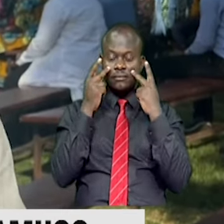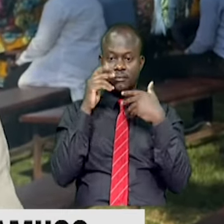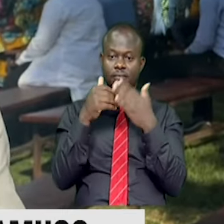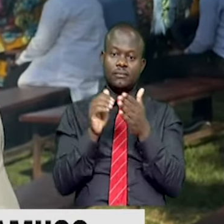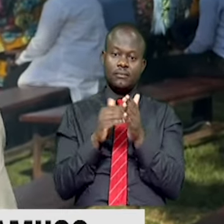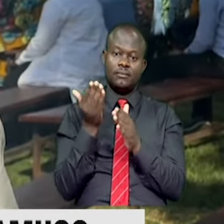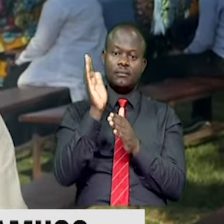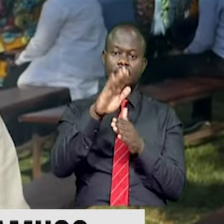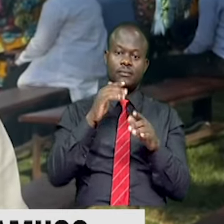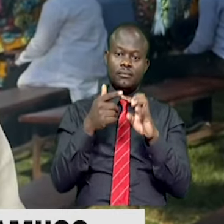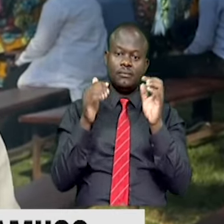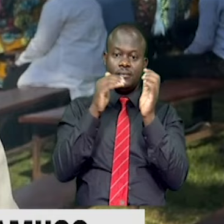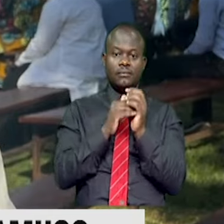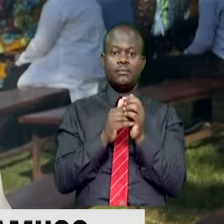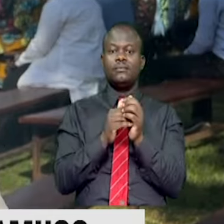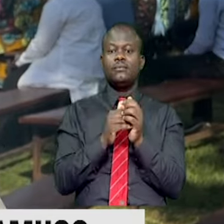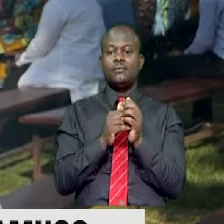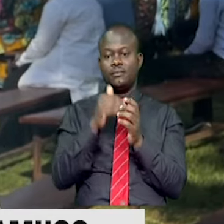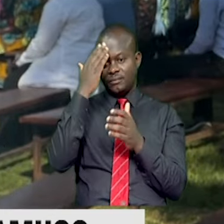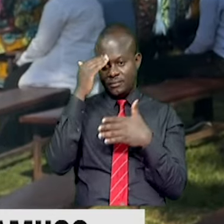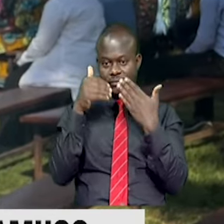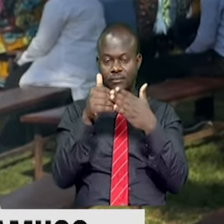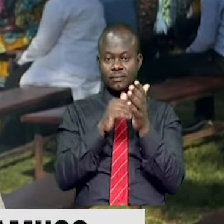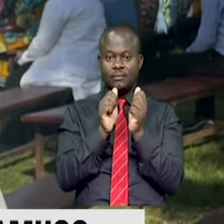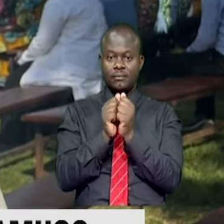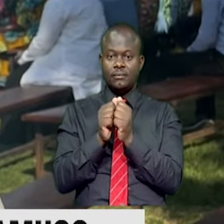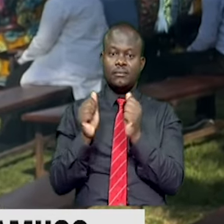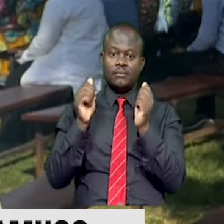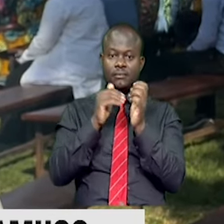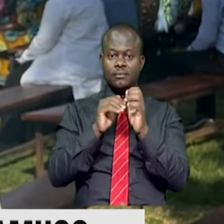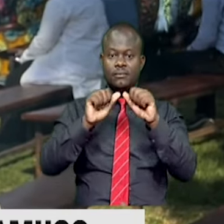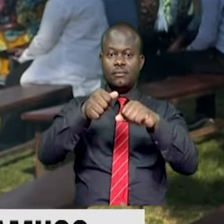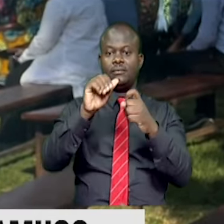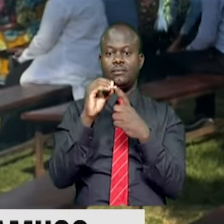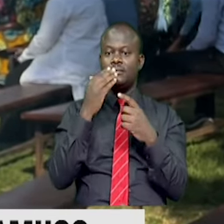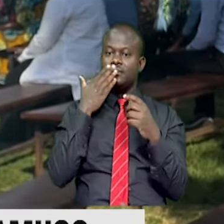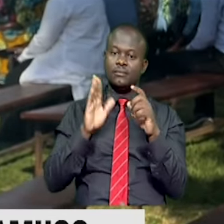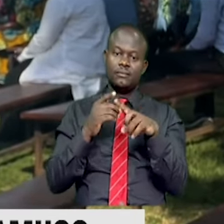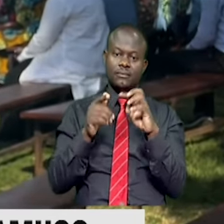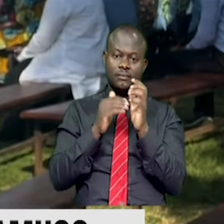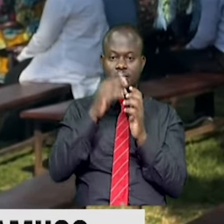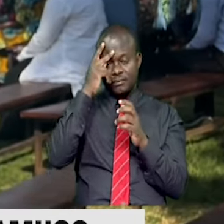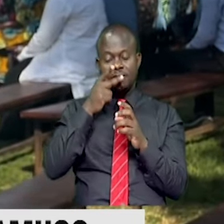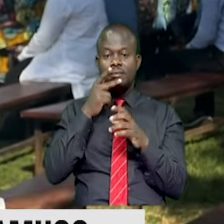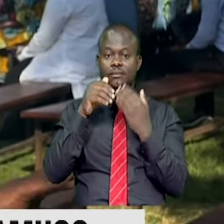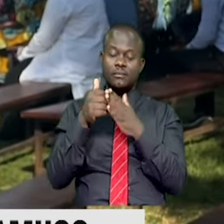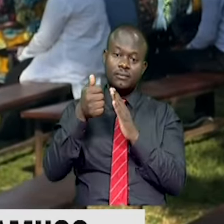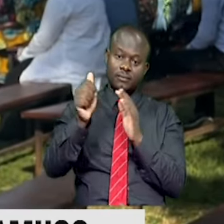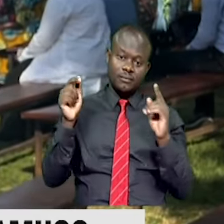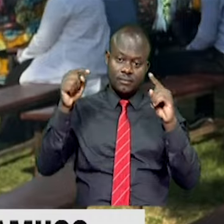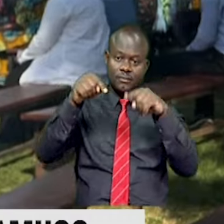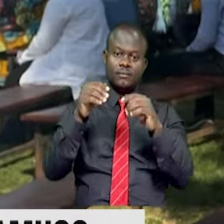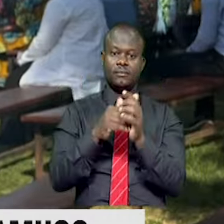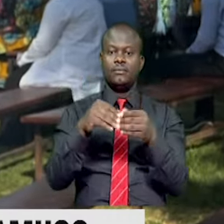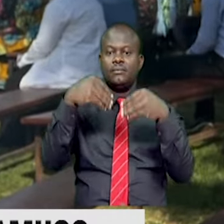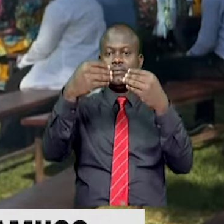babisubiyemo, cyangwa se barongeye babisubiyemo kubera kongera gufatirwa muri izo ngeso mbi. Ariko noneho ababyeyi kuba biyiziye ndetse bakaba bari